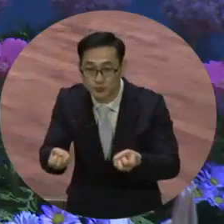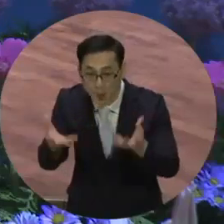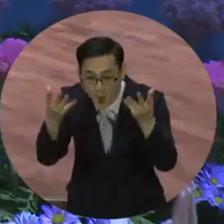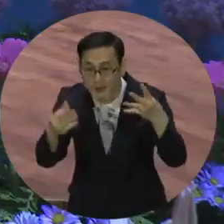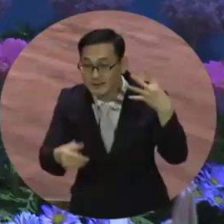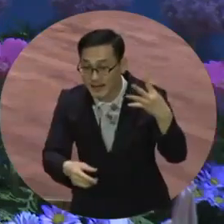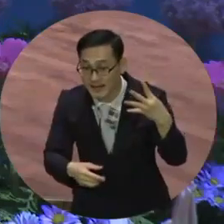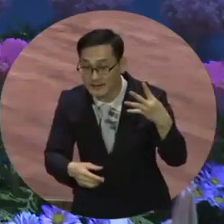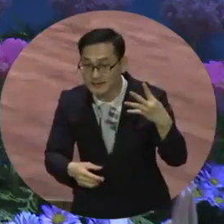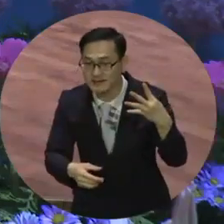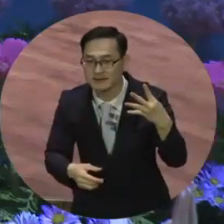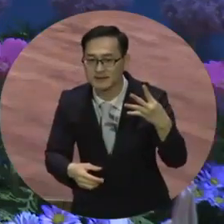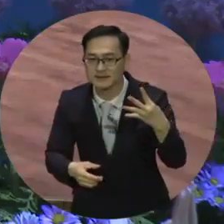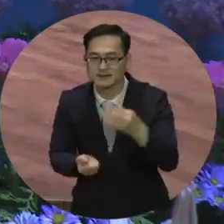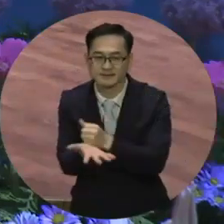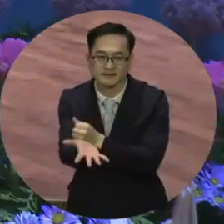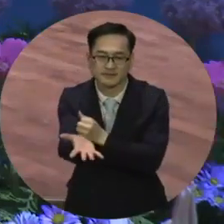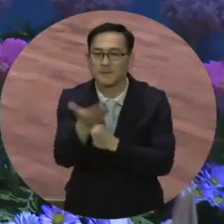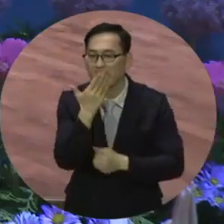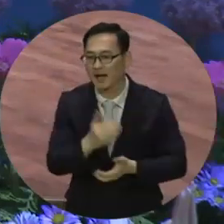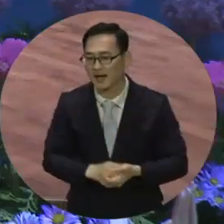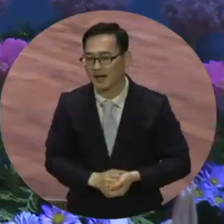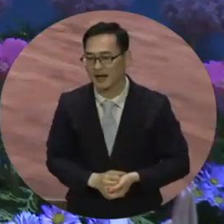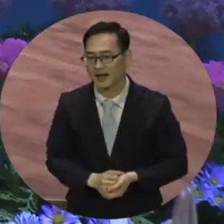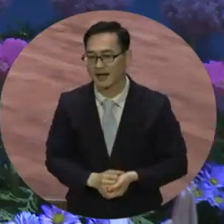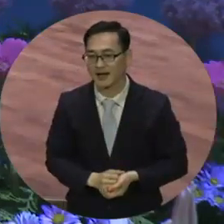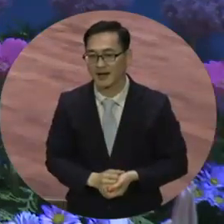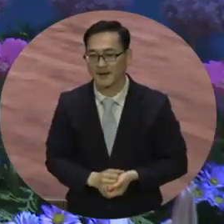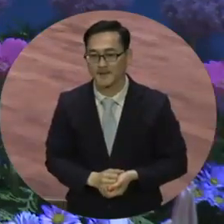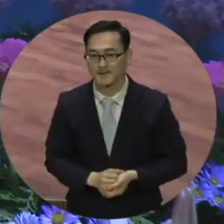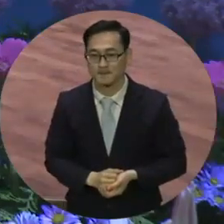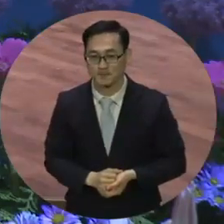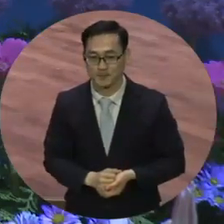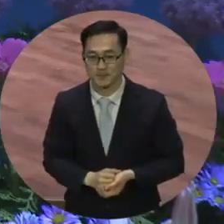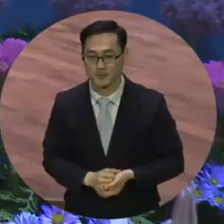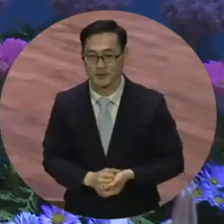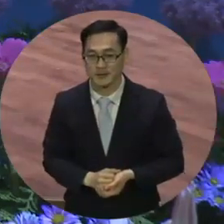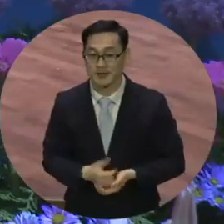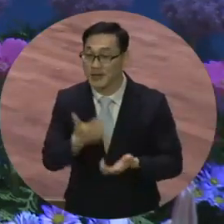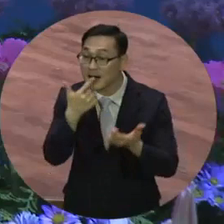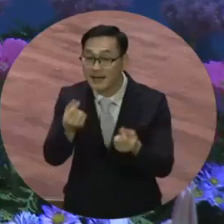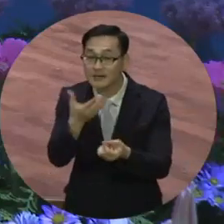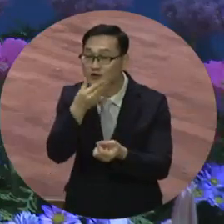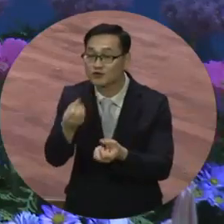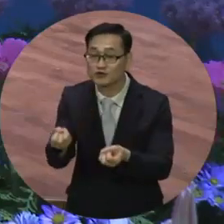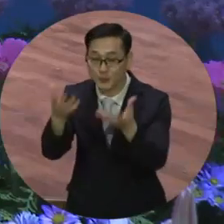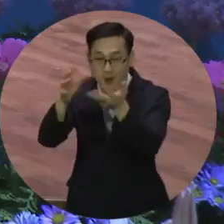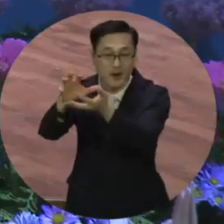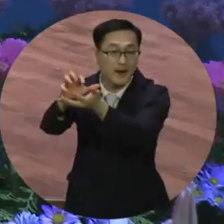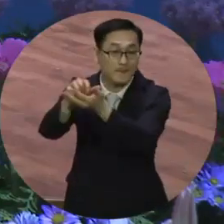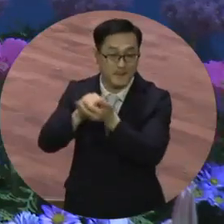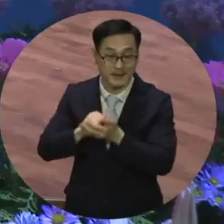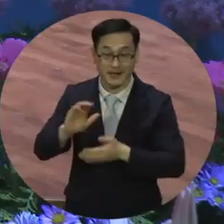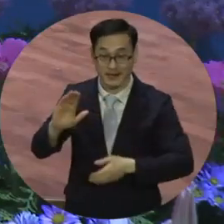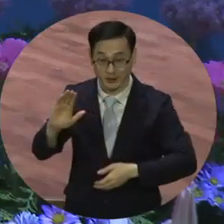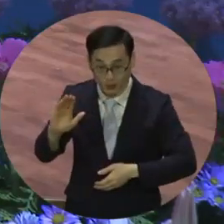축복이, 성경적 축복이 이거 쫙 그렇게 여러분이 받게 되는 확실한